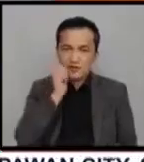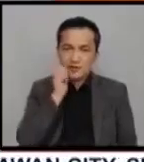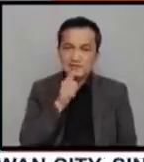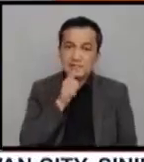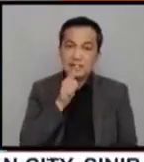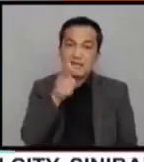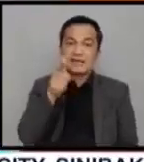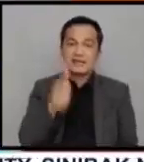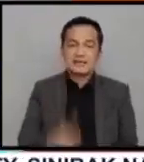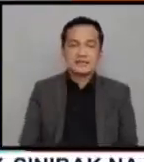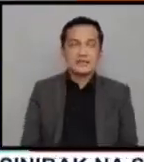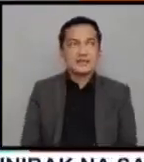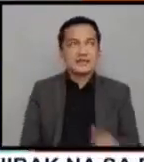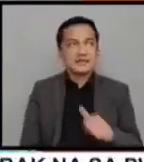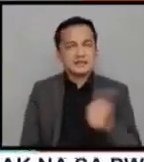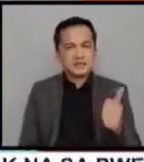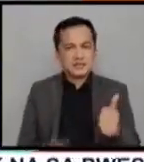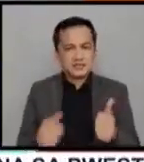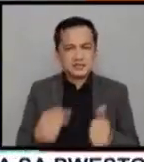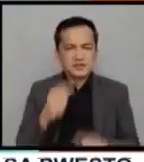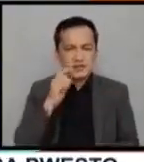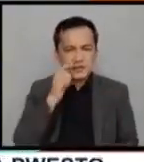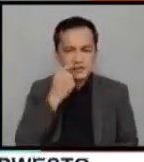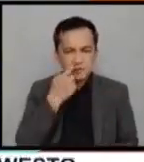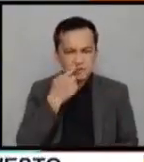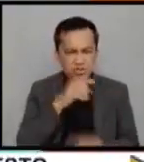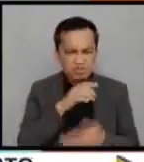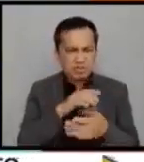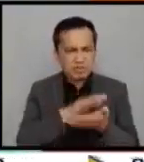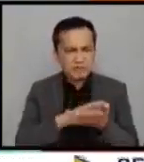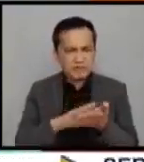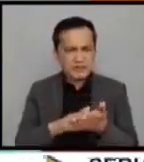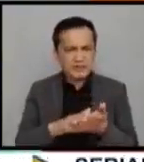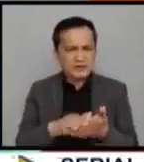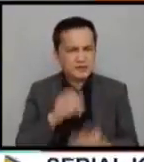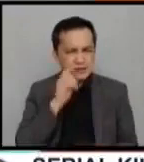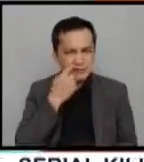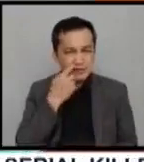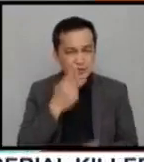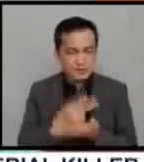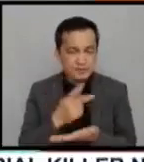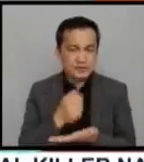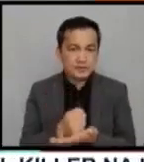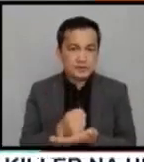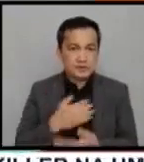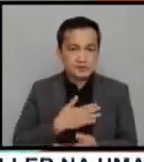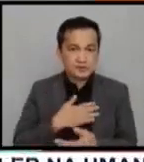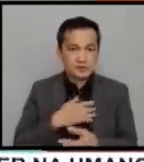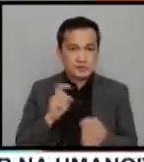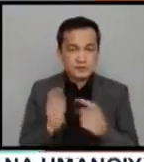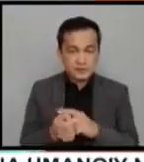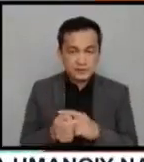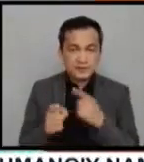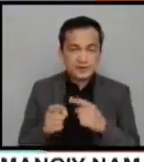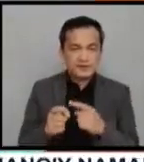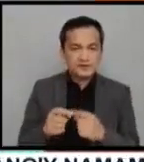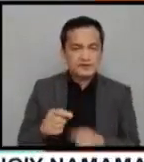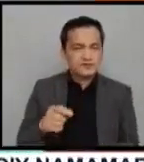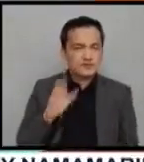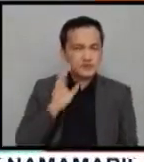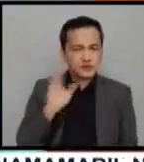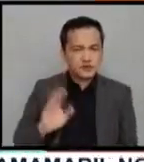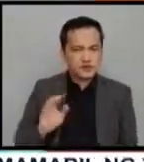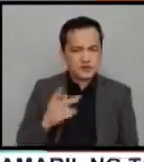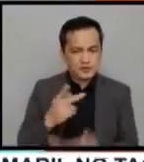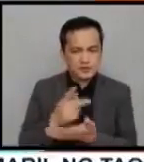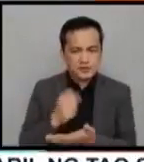para sa mga sawana sa plain looking at boring na passport kung gusto naman ninyo ng maiba at maging fancy ang inyong passports. Abay,